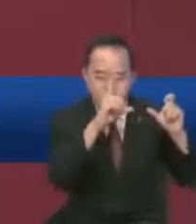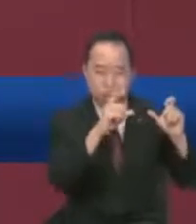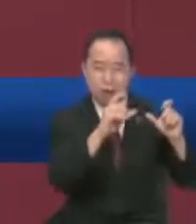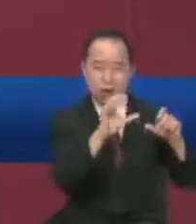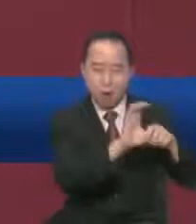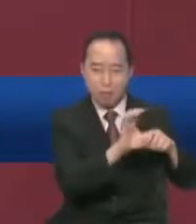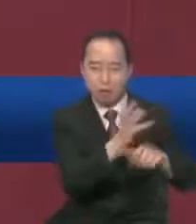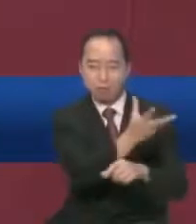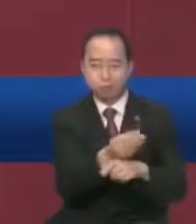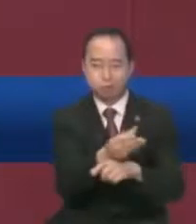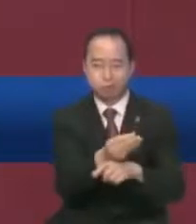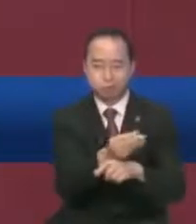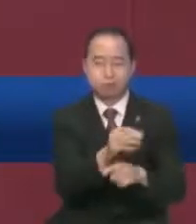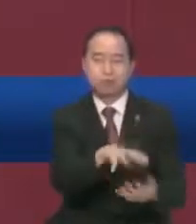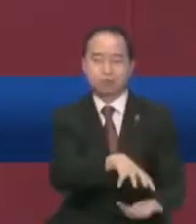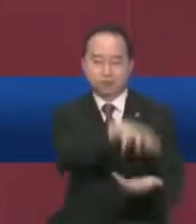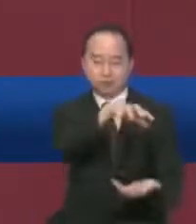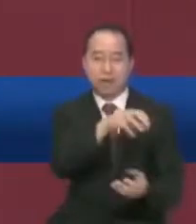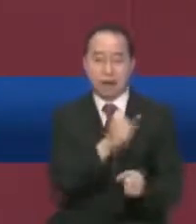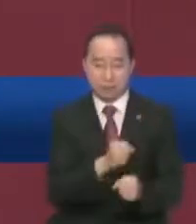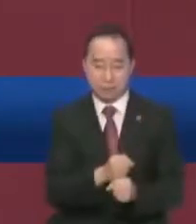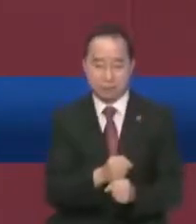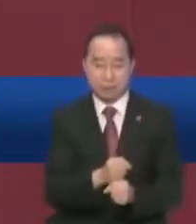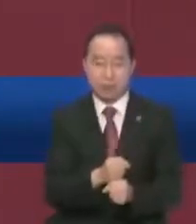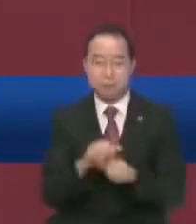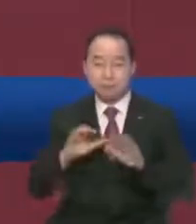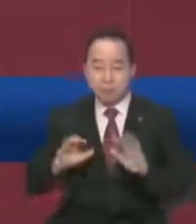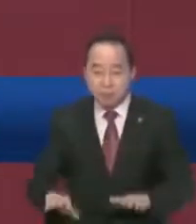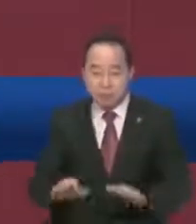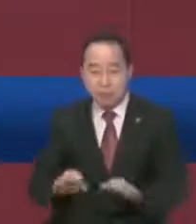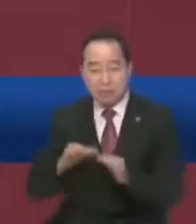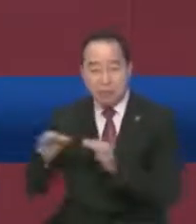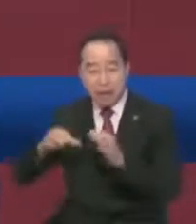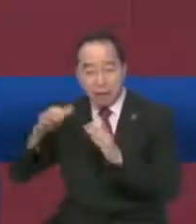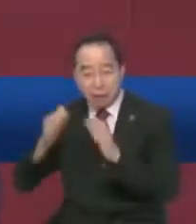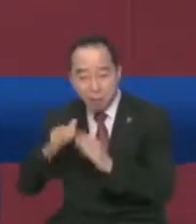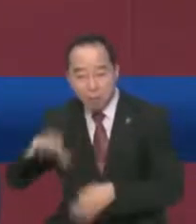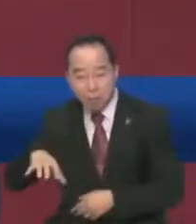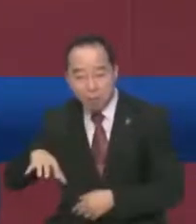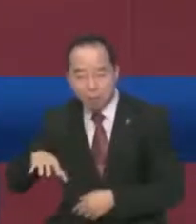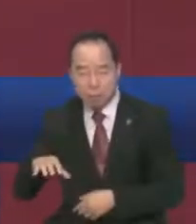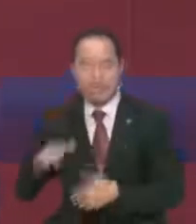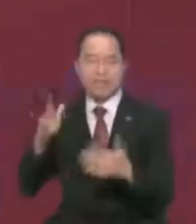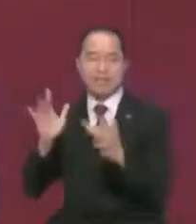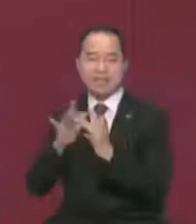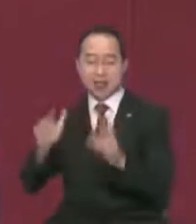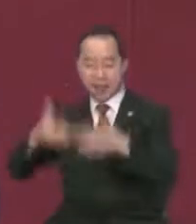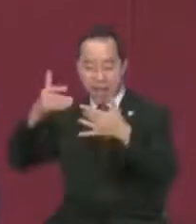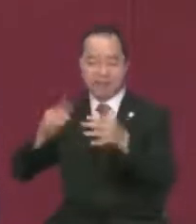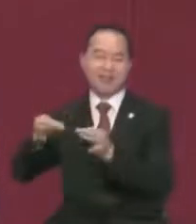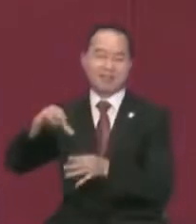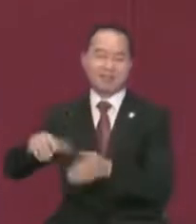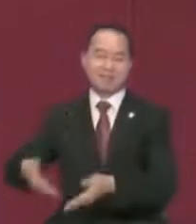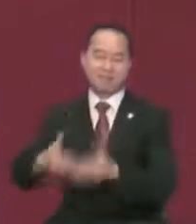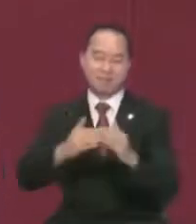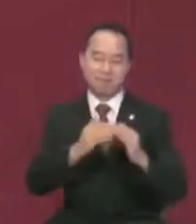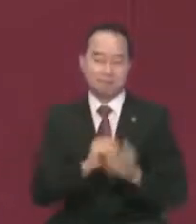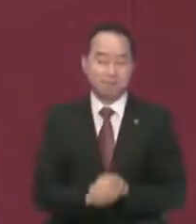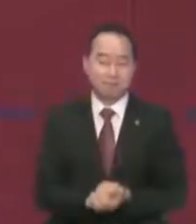스마트 공장과 스마트 상점으로 기존 산업의 생존력을 높이겠습니다. 데이터 거래소